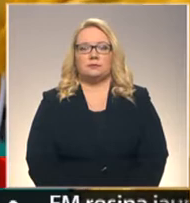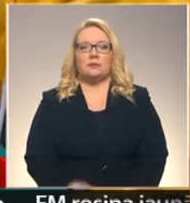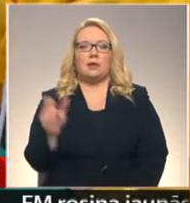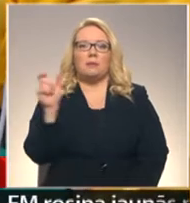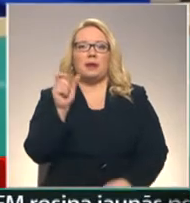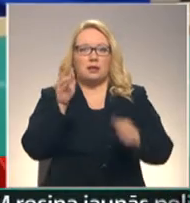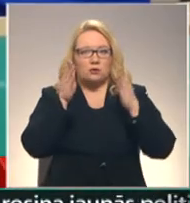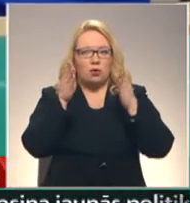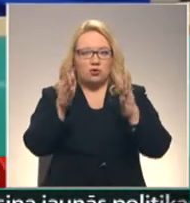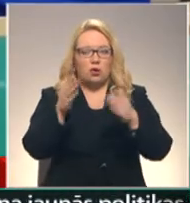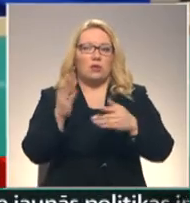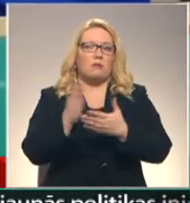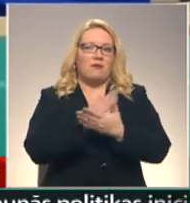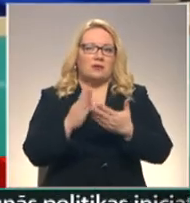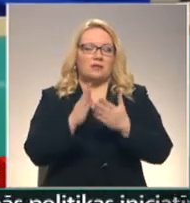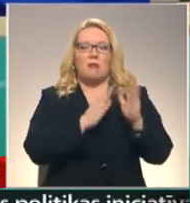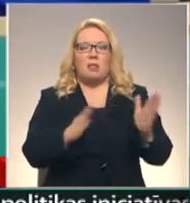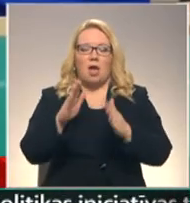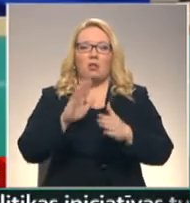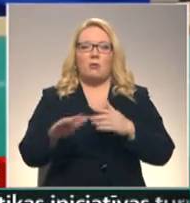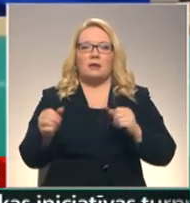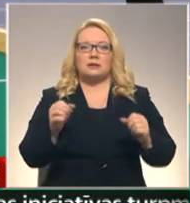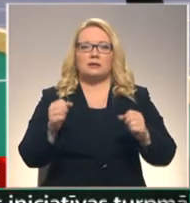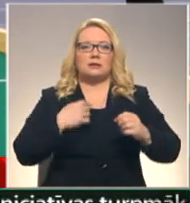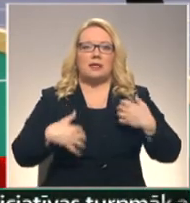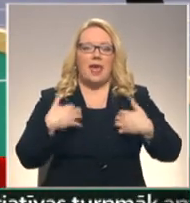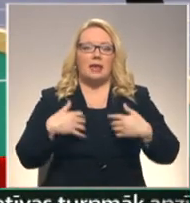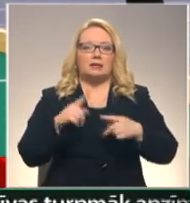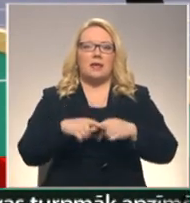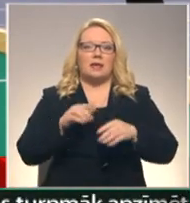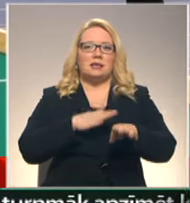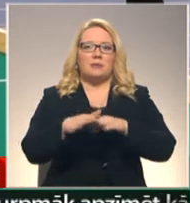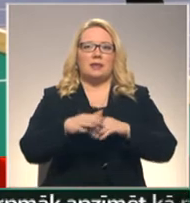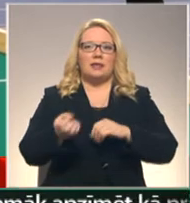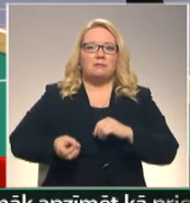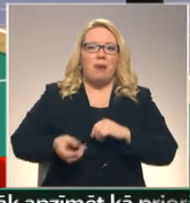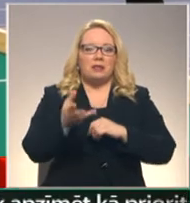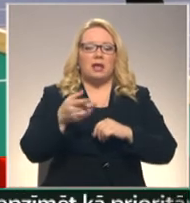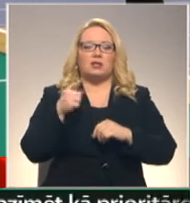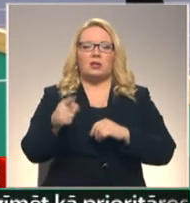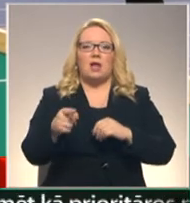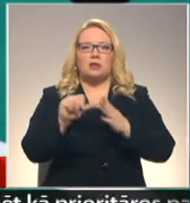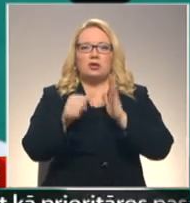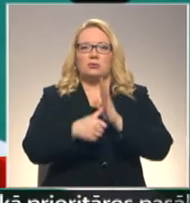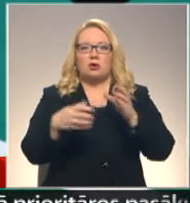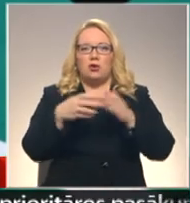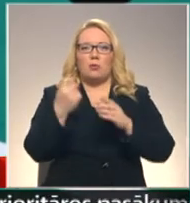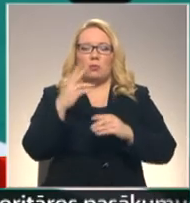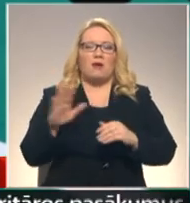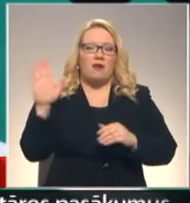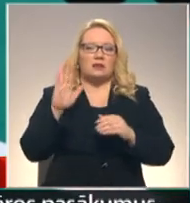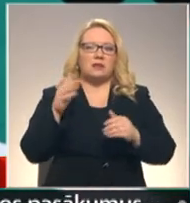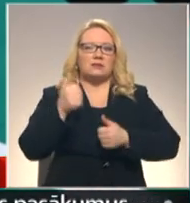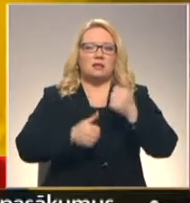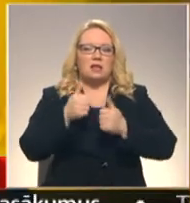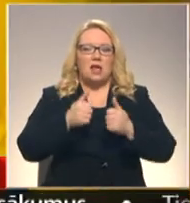Mirklis koncentrēšanās un tad pavisam lēni un bez steigas tiek izpildīts metiens. Tā kuldīgā 16 komandas no 12 valstīm sacentās Eiropas